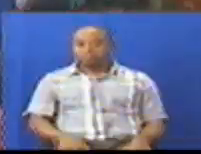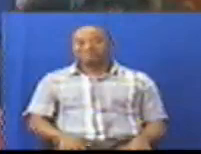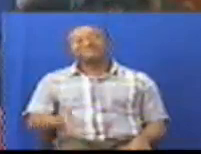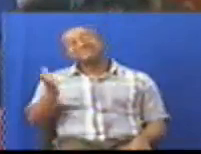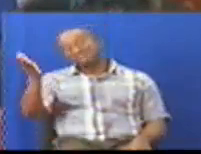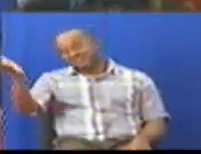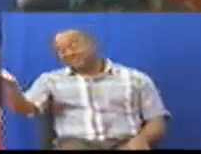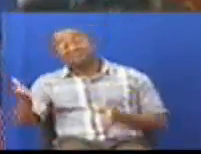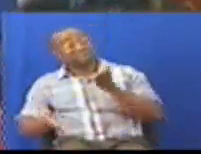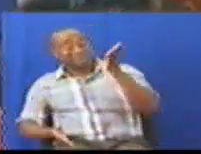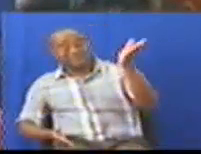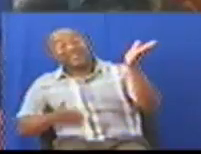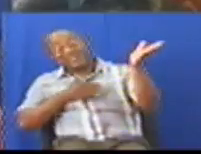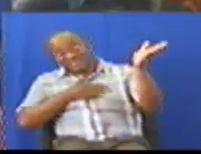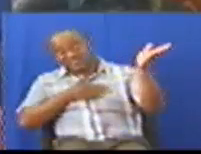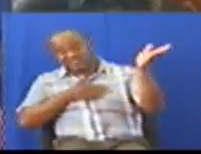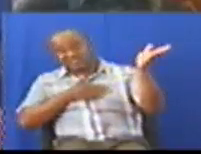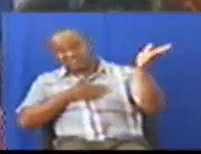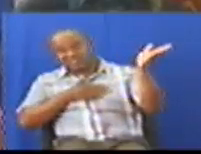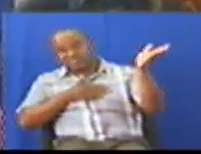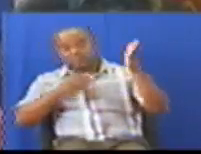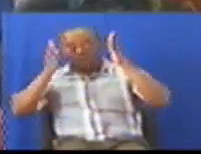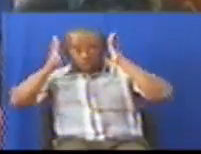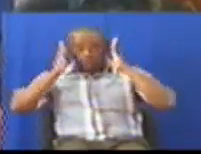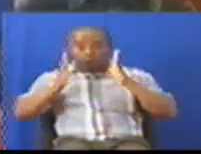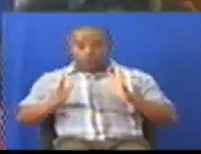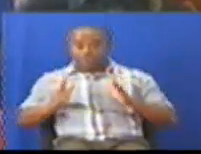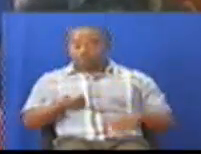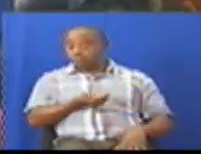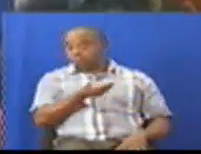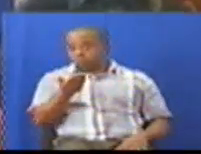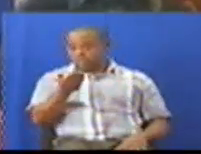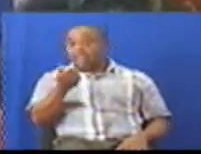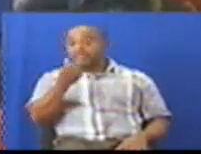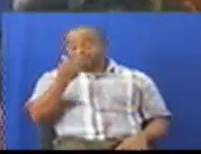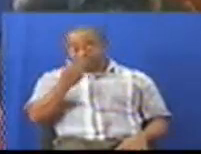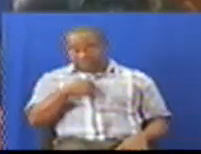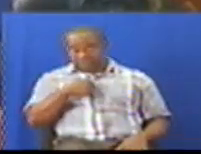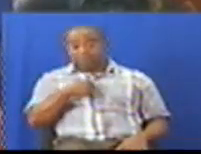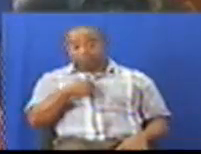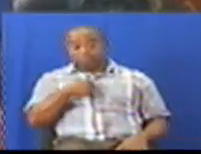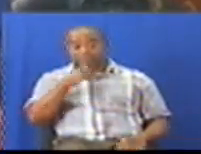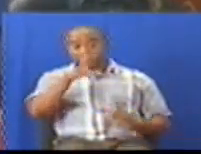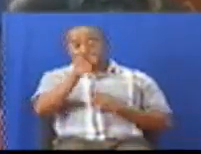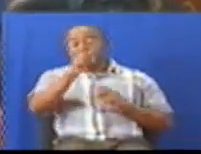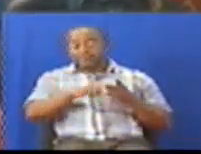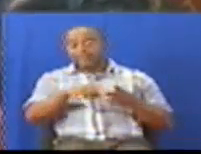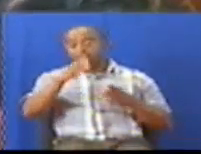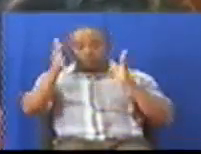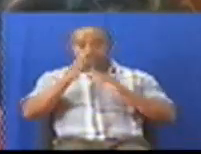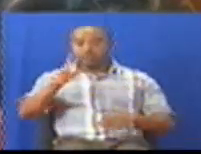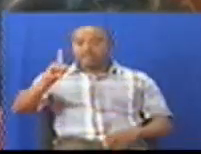Asante sana. Mheshimiwa bunge, nilikuwa nimemtaja Mheshimiwa Deo Kasenyenda Sanga, atafuatiwa na